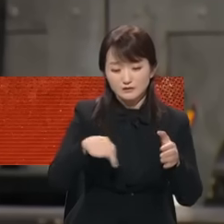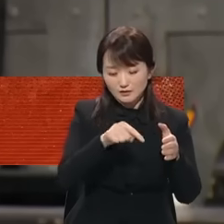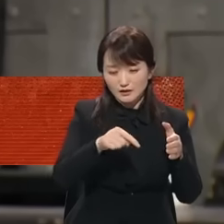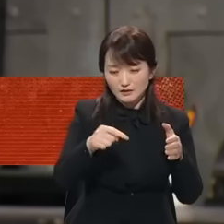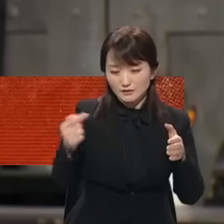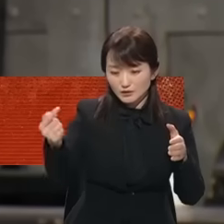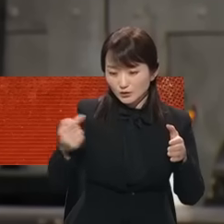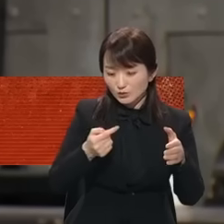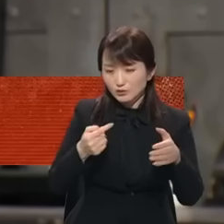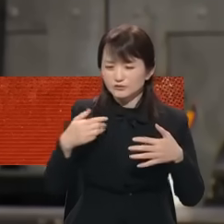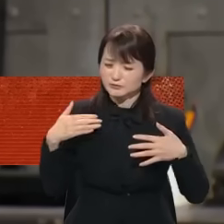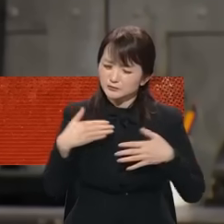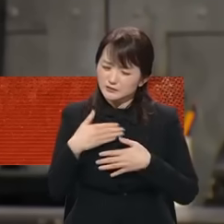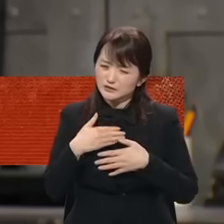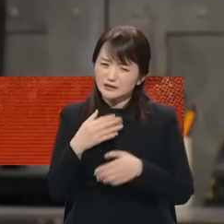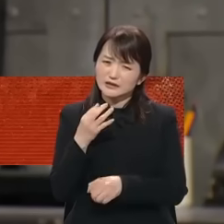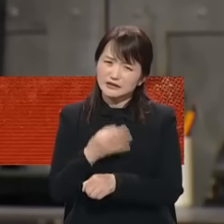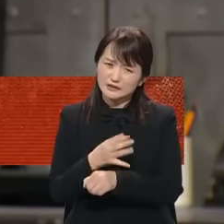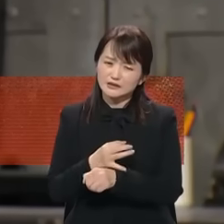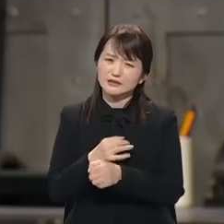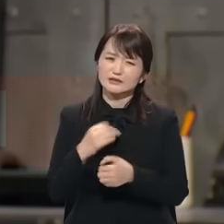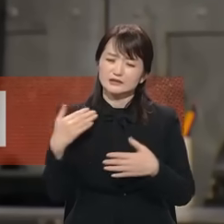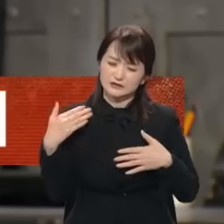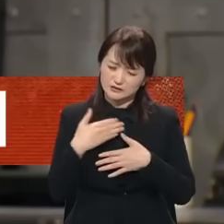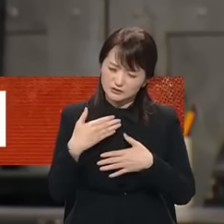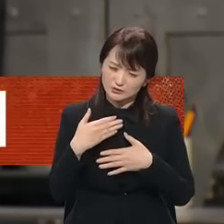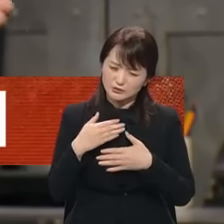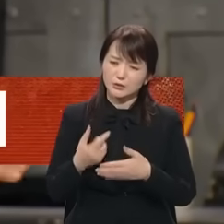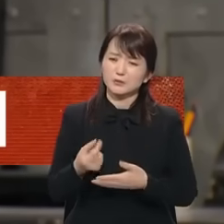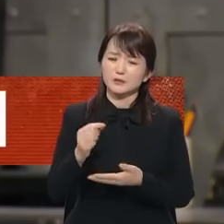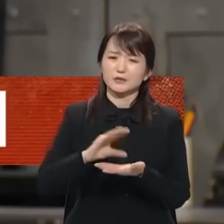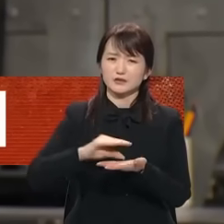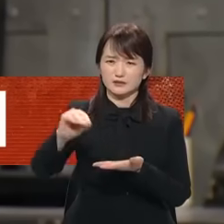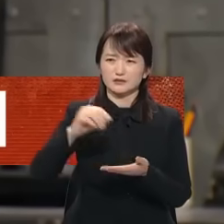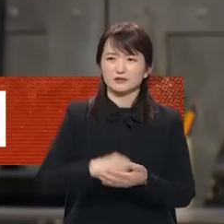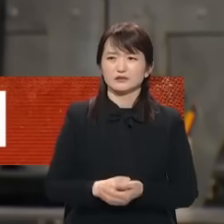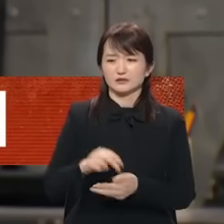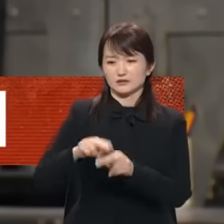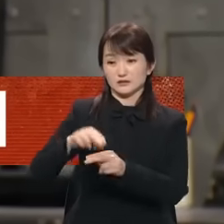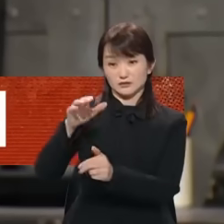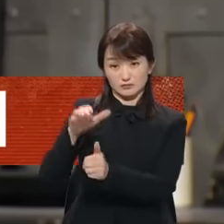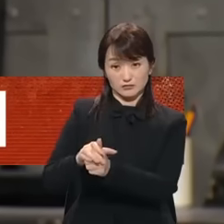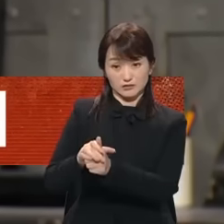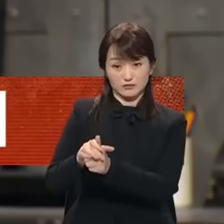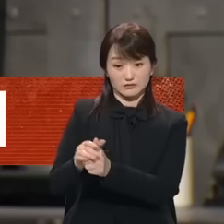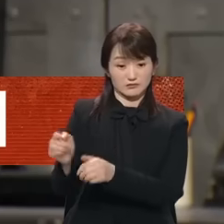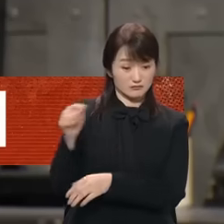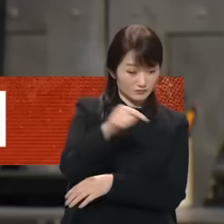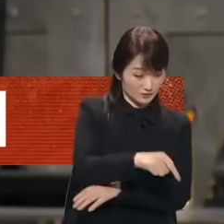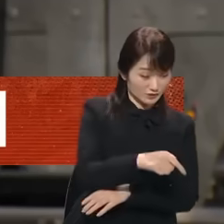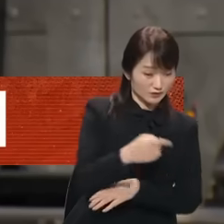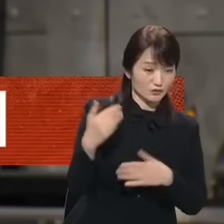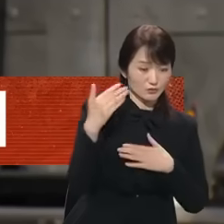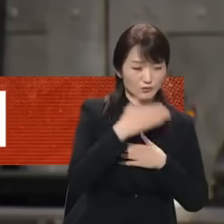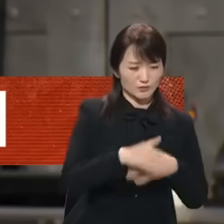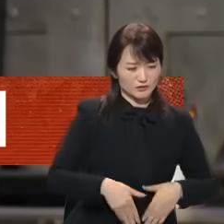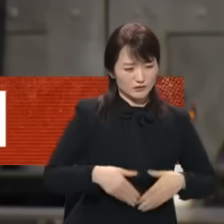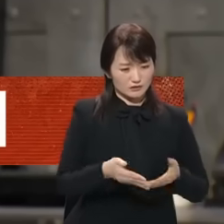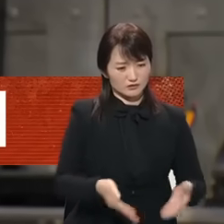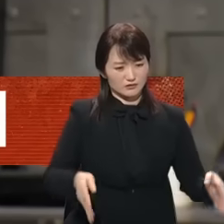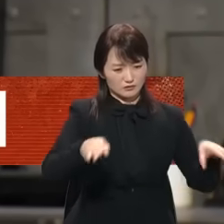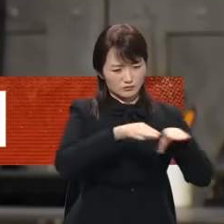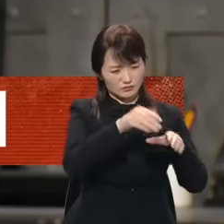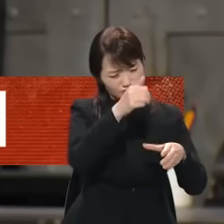빨리빨리 나가는 그런 어떤 그 장소로 이해를 해야 되는 거지 자리 맡아놓고 가서 몸 지진 다음에 다시 씻고 그런 것은 아닌